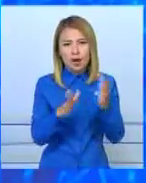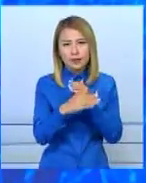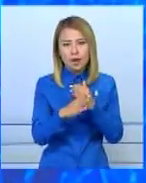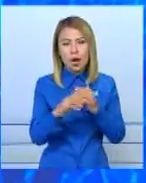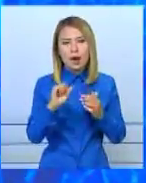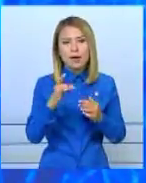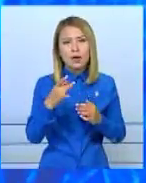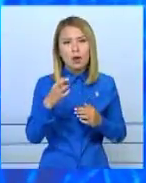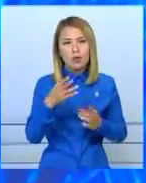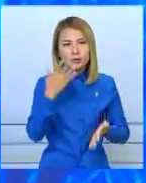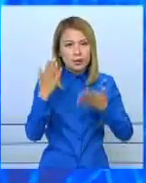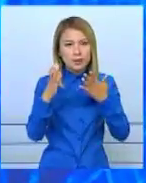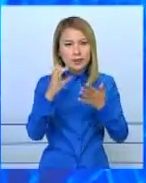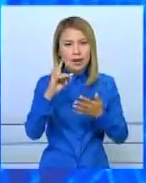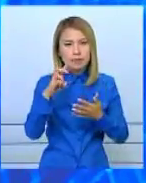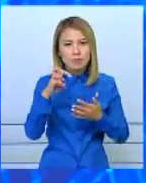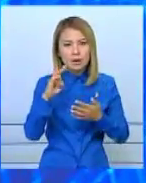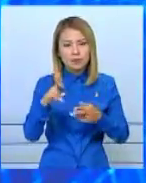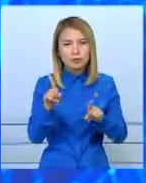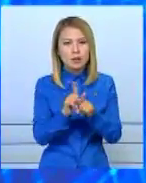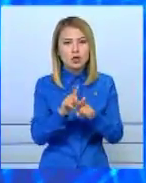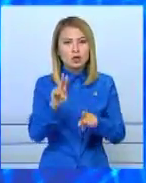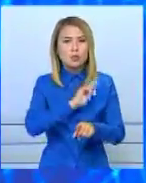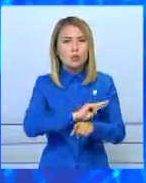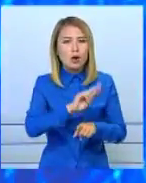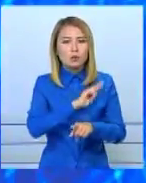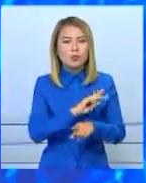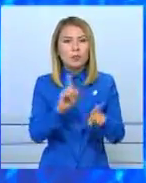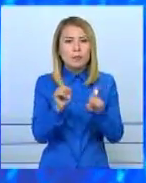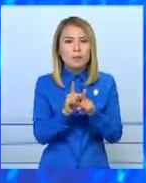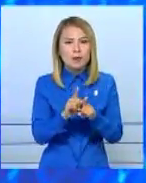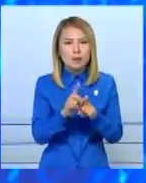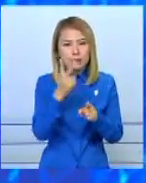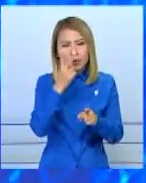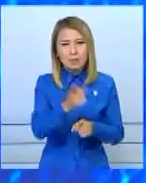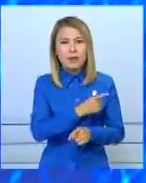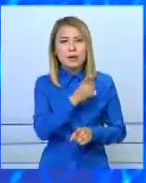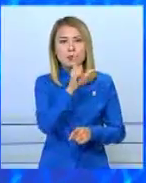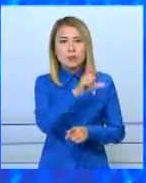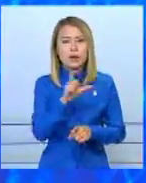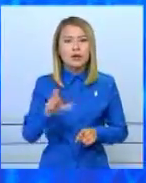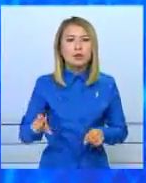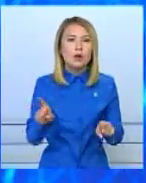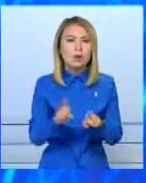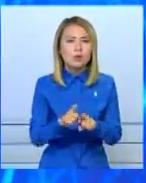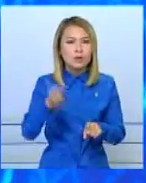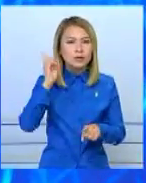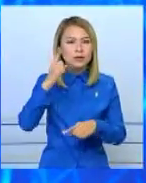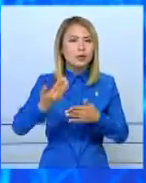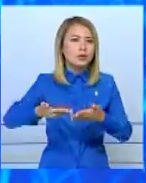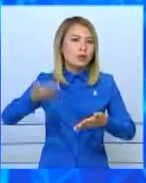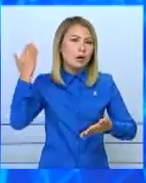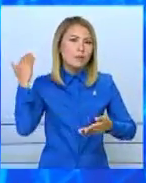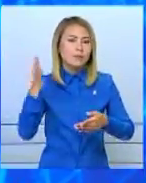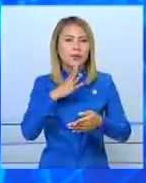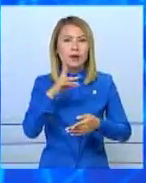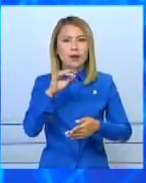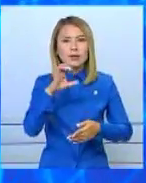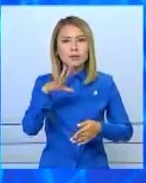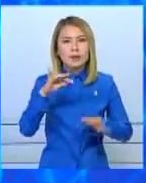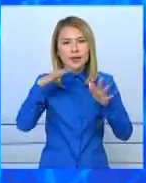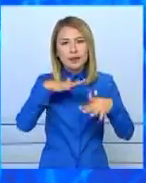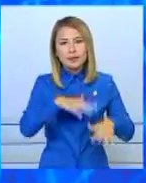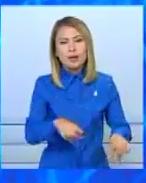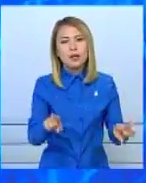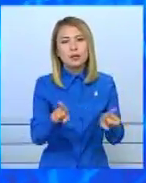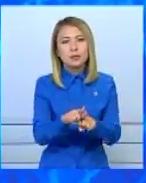Атыраулық археологтар Сармат қорғандарындағы қазба жұмыстарын қорытындылады. Мамандардың пікірінше, бұл біздің дәуірімізге дейінгі 2-ші ғасырда